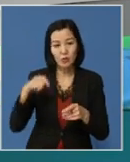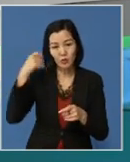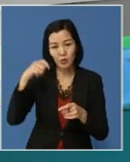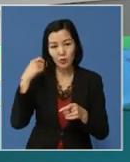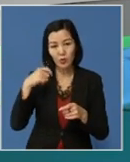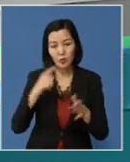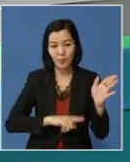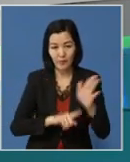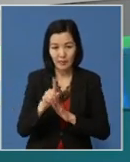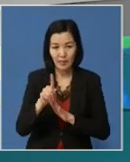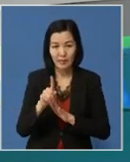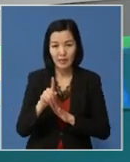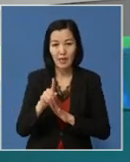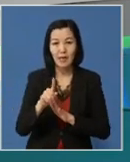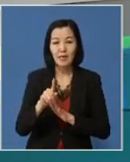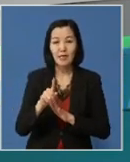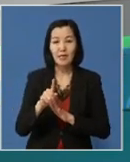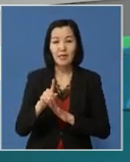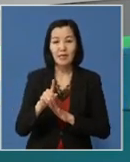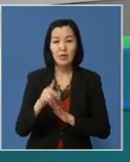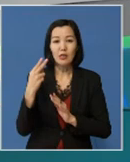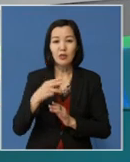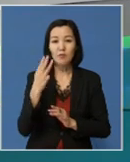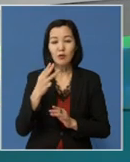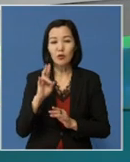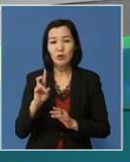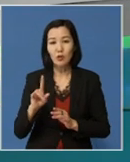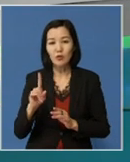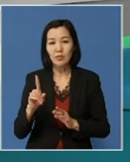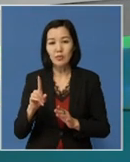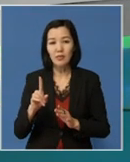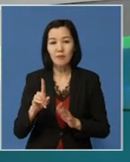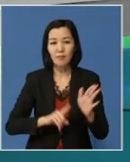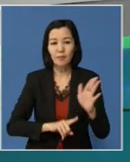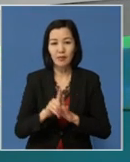жұмыстары басталып кетті. Бағдарлама 23 наурыздан бастап көрерменге жол тартады.